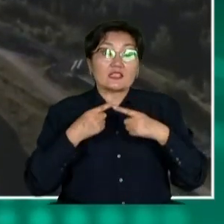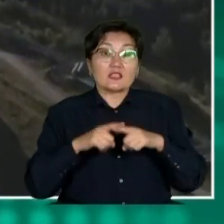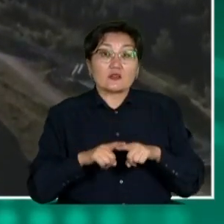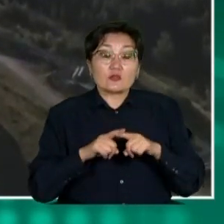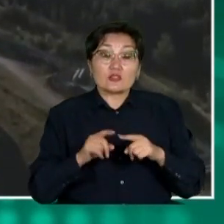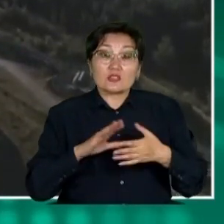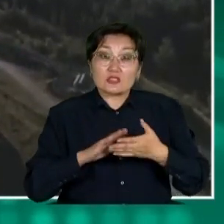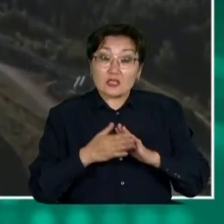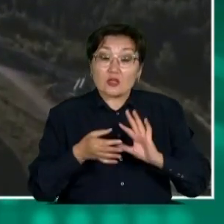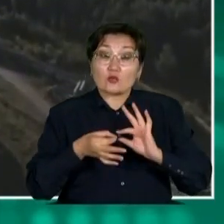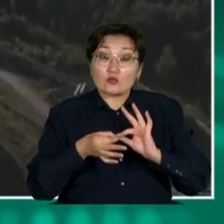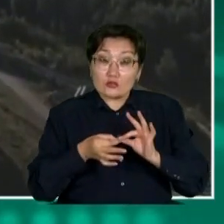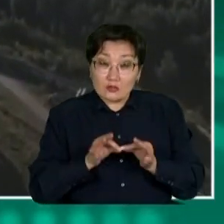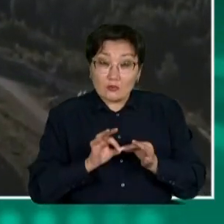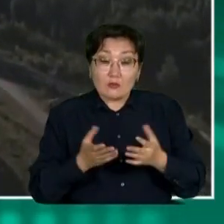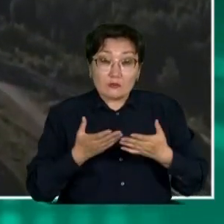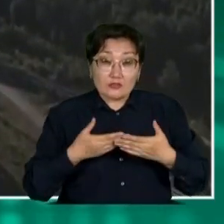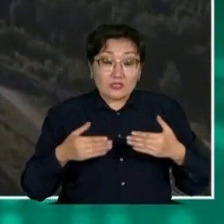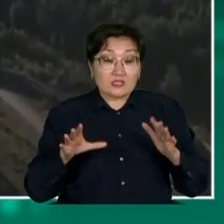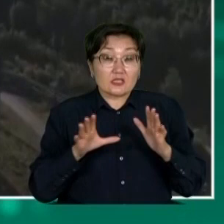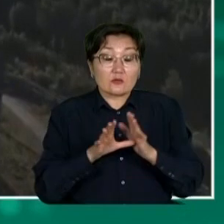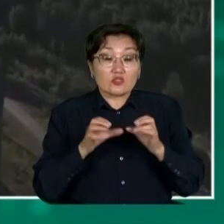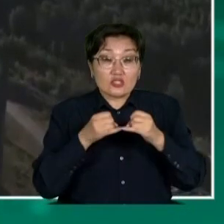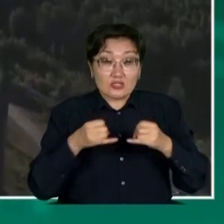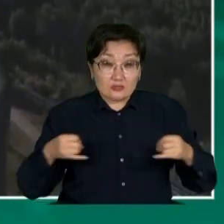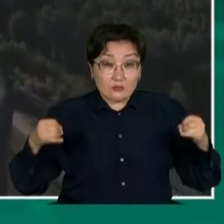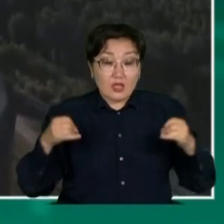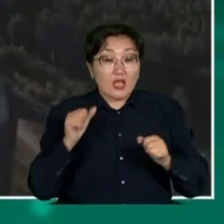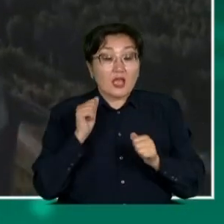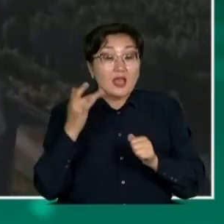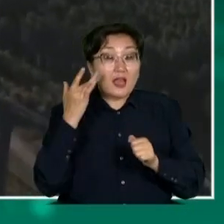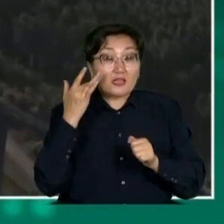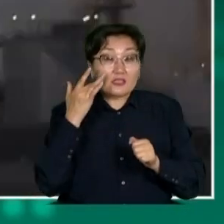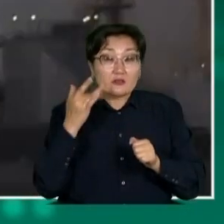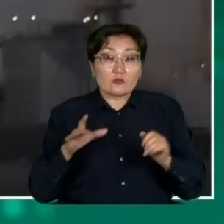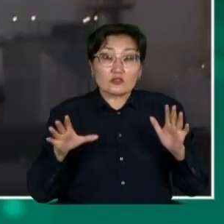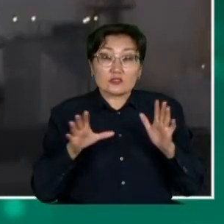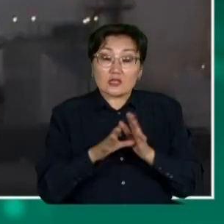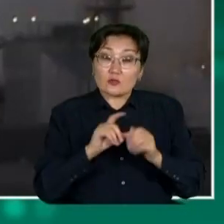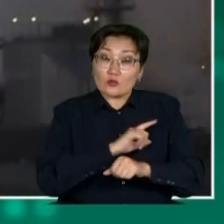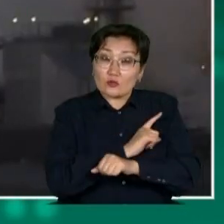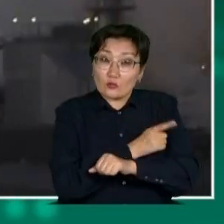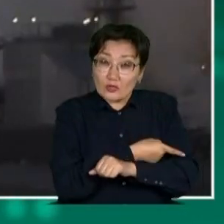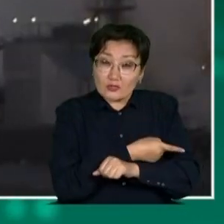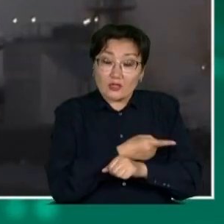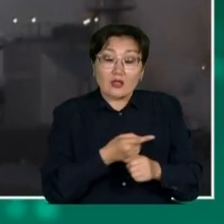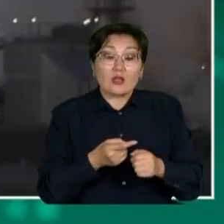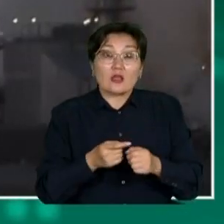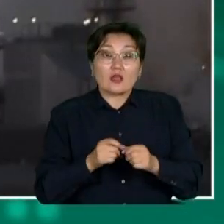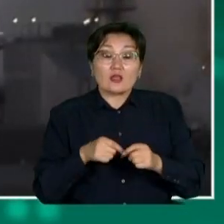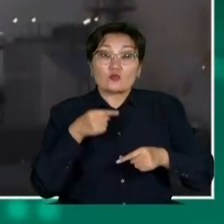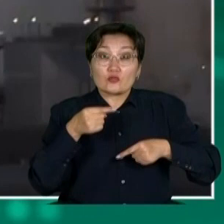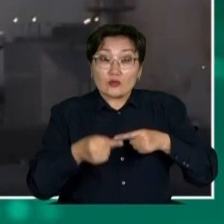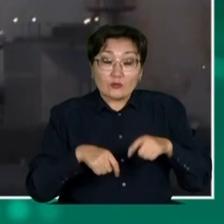технологиялық жағынан күрделі болып тұрды, жаңағы біздің электр желісіне әрдайым электр қуаты келу керек тұрақты